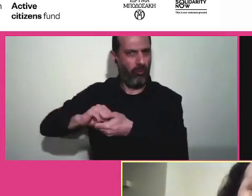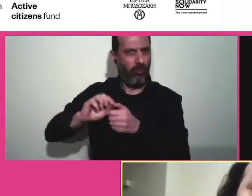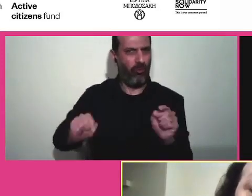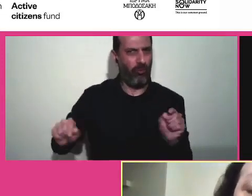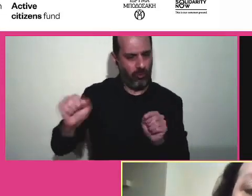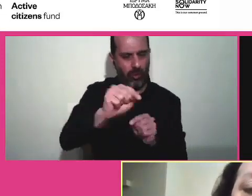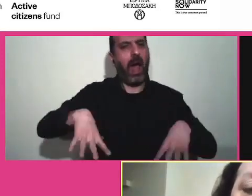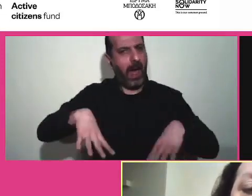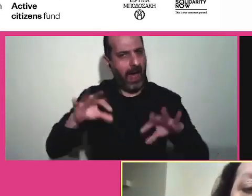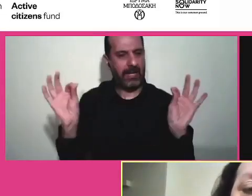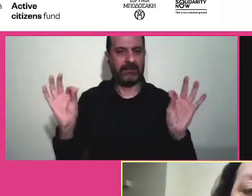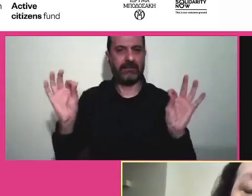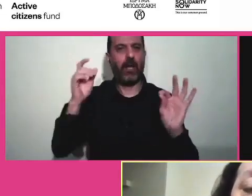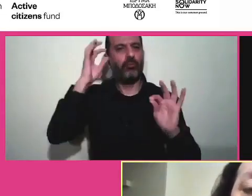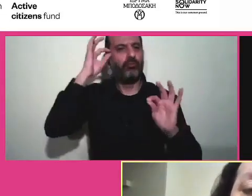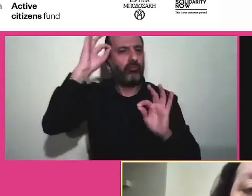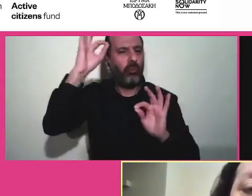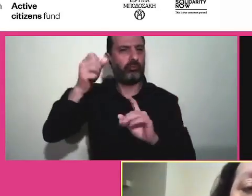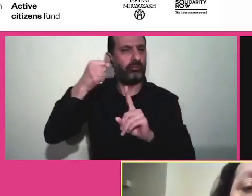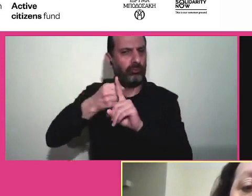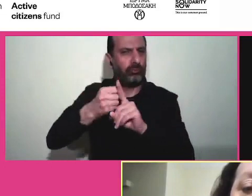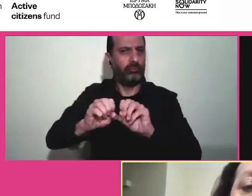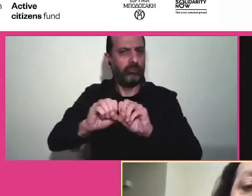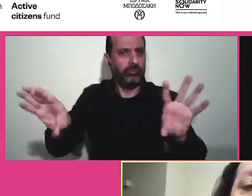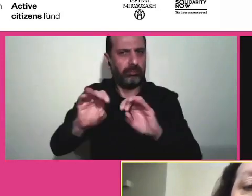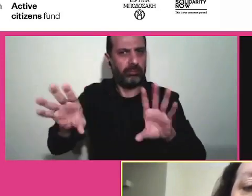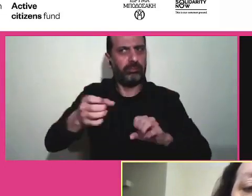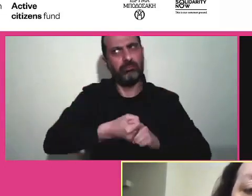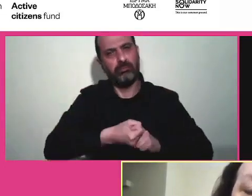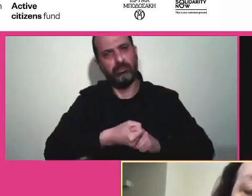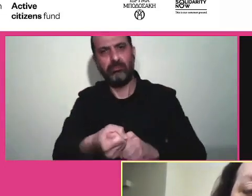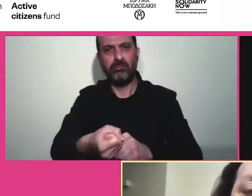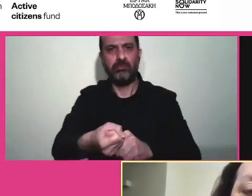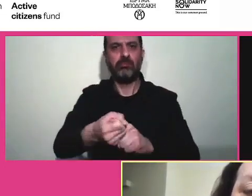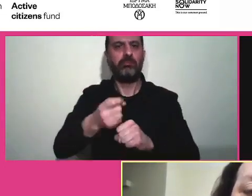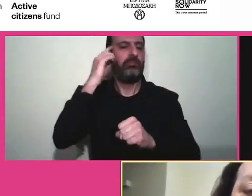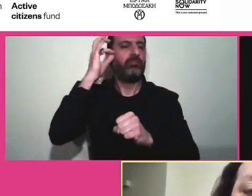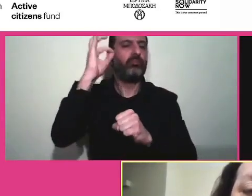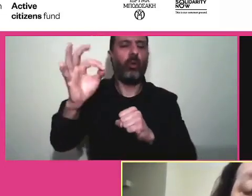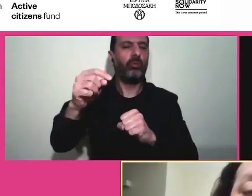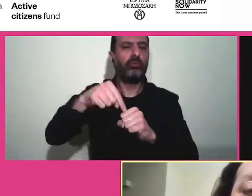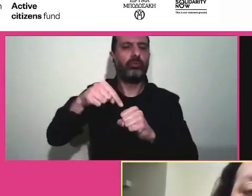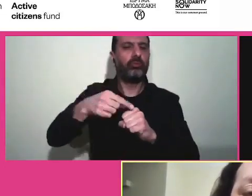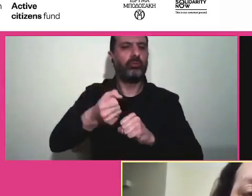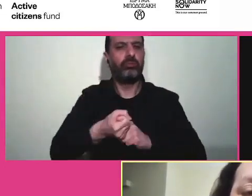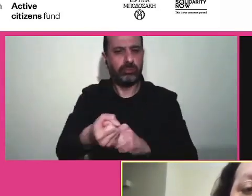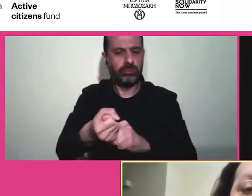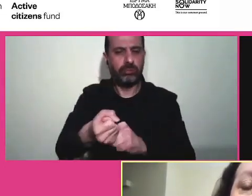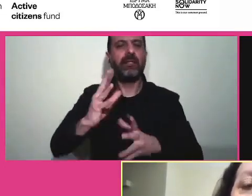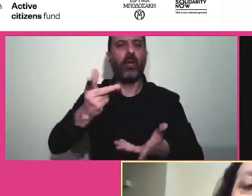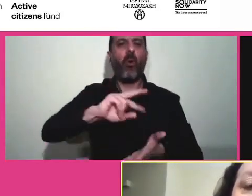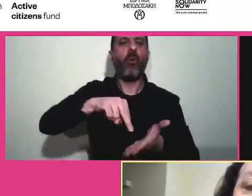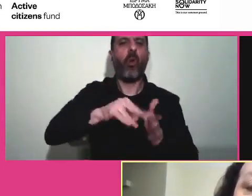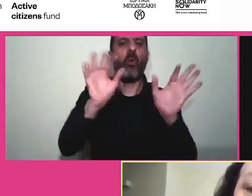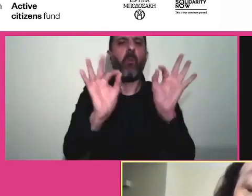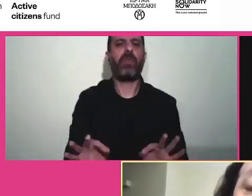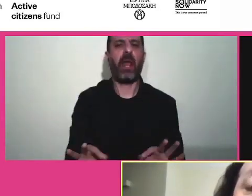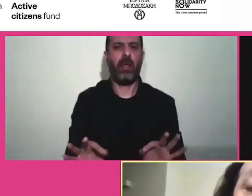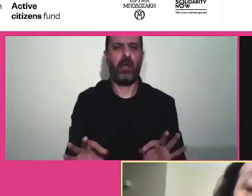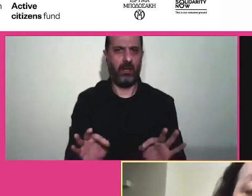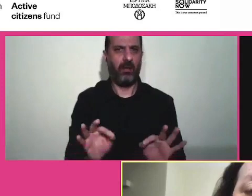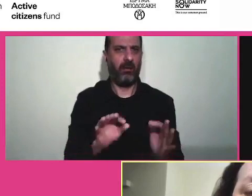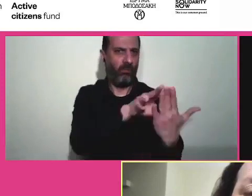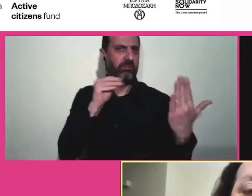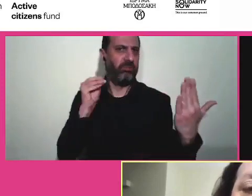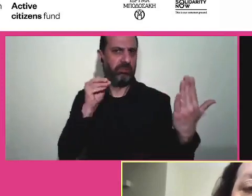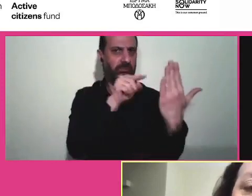Ξεκινήσαμε λοιπόν μια εκστρατεία συνηγορίας που έχει βάση τα role model. Αυτό που